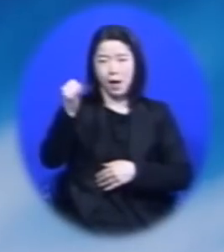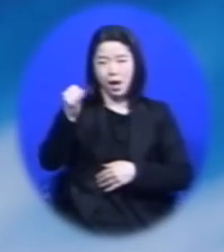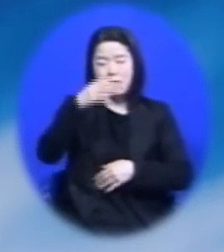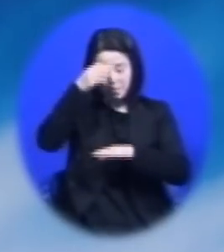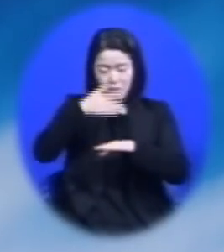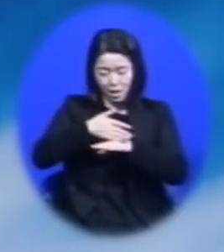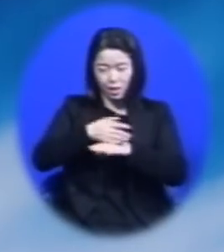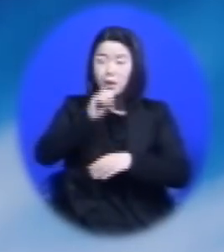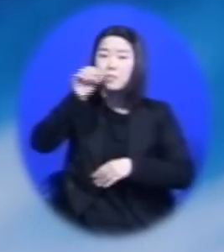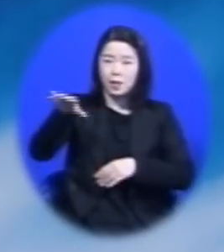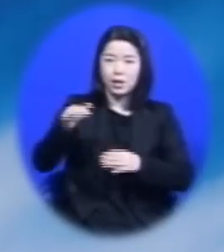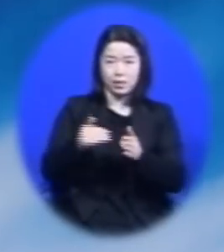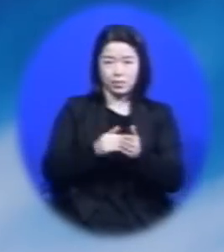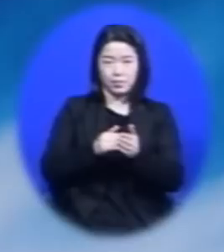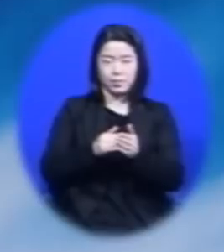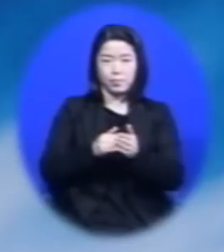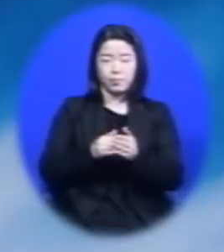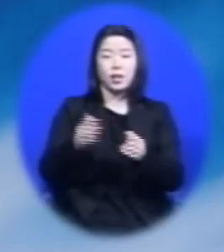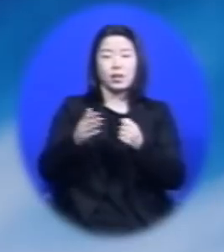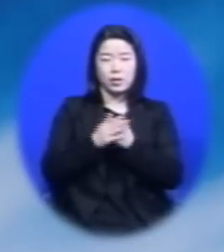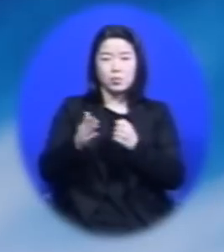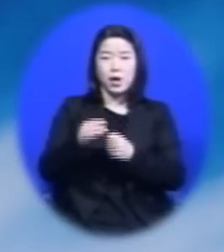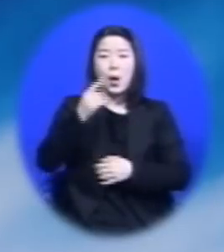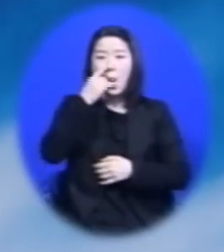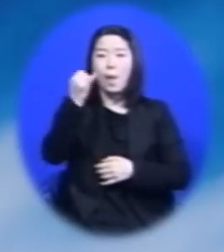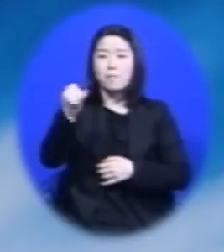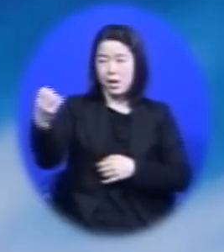미안해라고 말했습니다 그